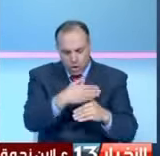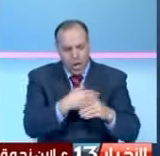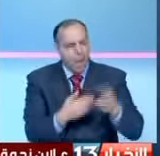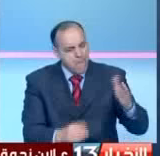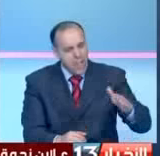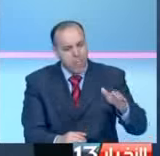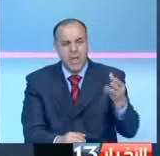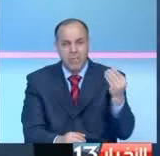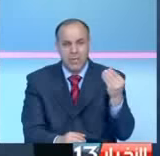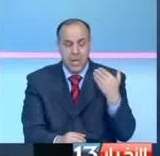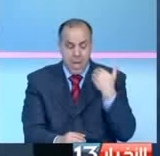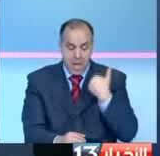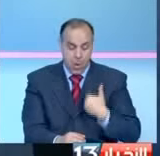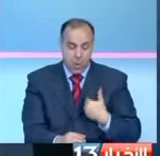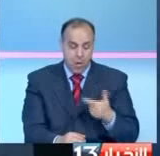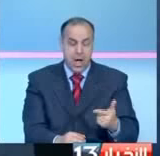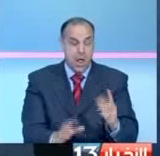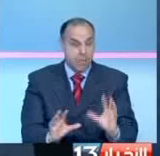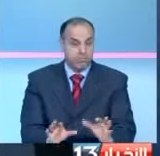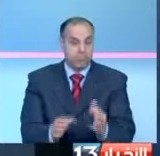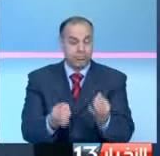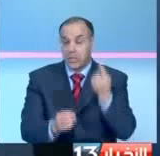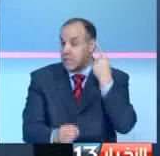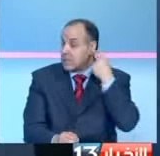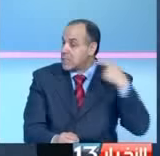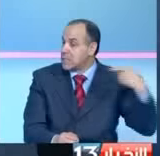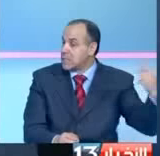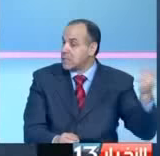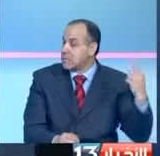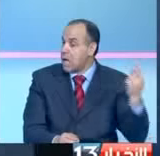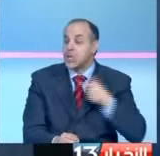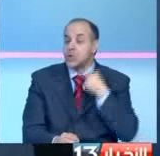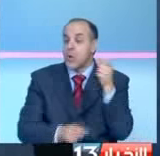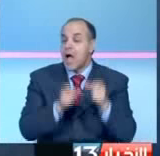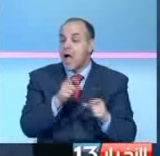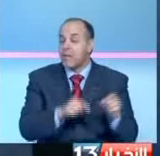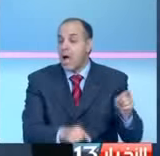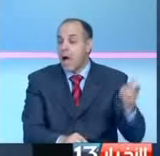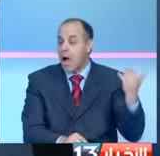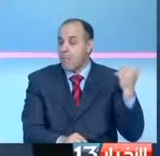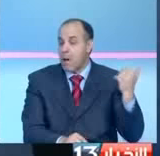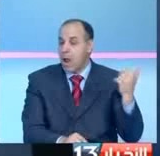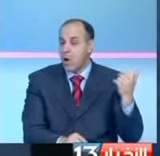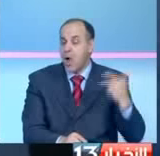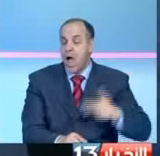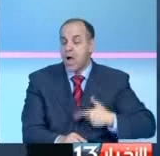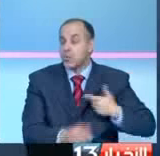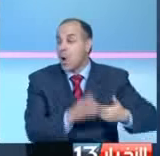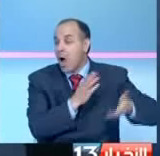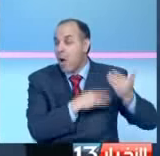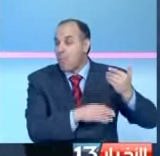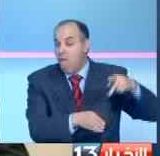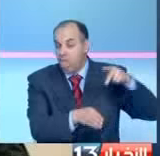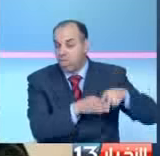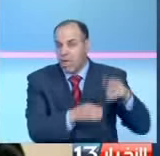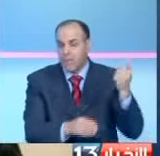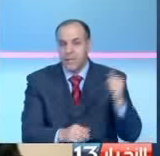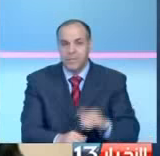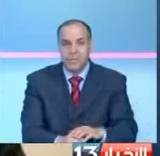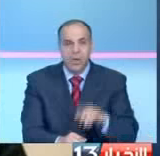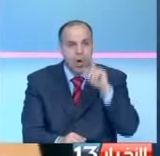قتلى. احنا اليوم باش نكتشفوه باش نسمعوه باصوات الناس اللي صنعوه واللي عاشوا فيه واللي تألموا منه.